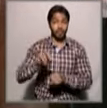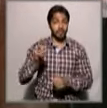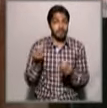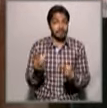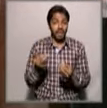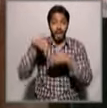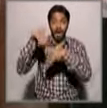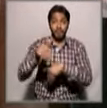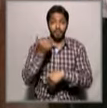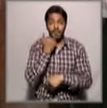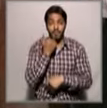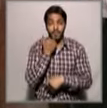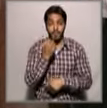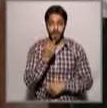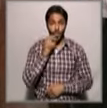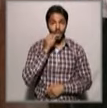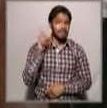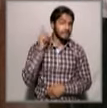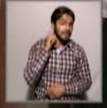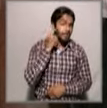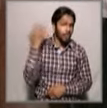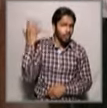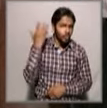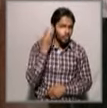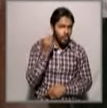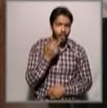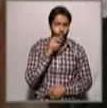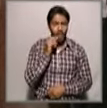سيدنا جبريل بس انا ما شفتوش، انا سمعت الصوت وانا نايم.